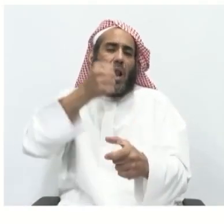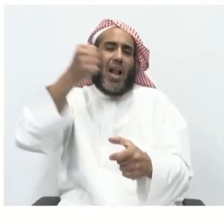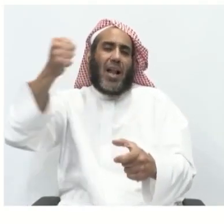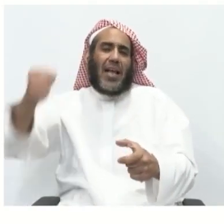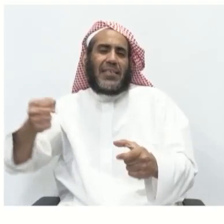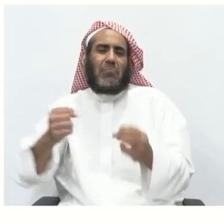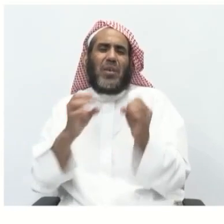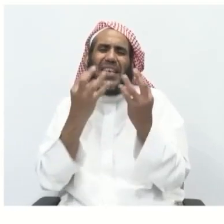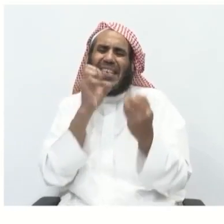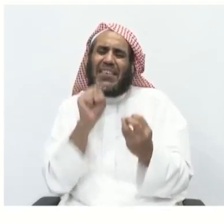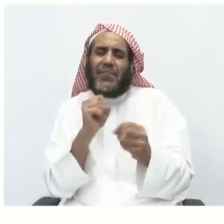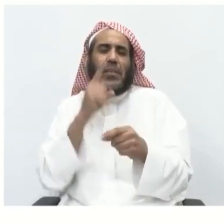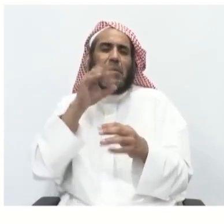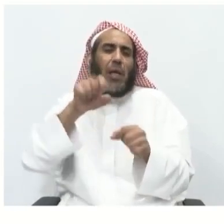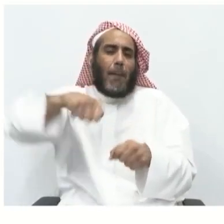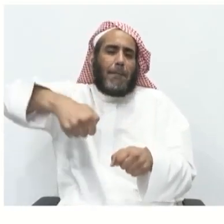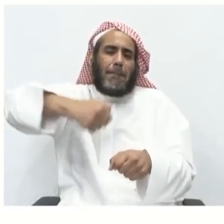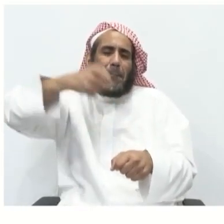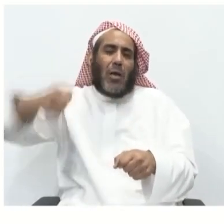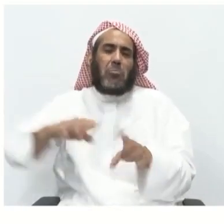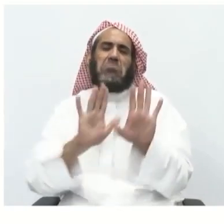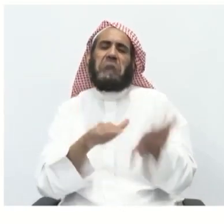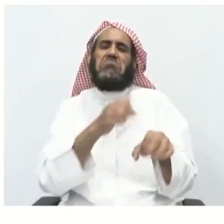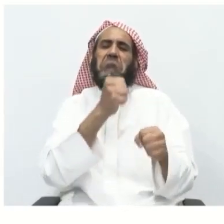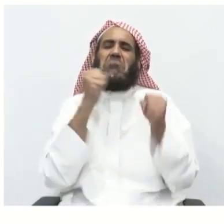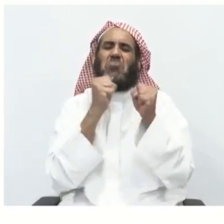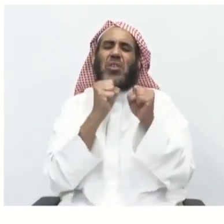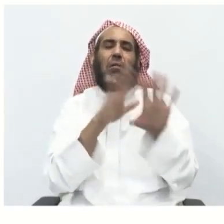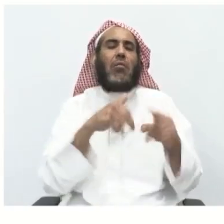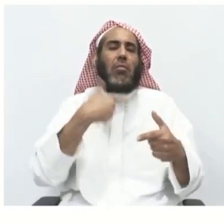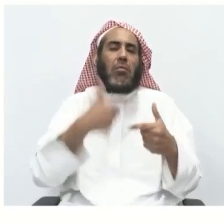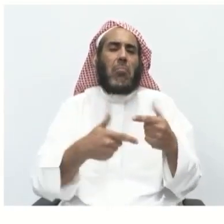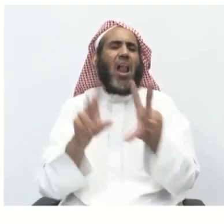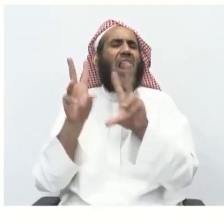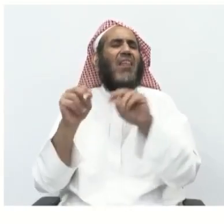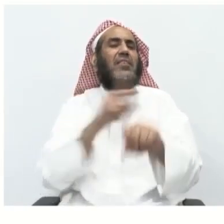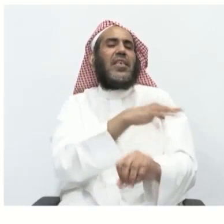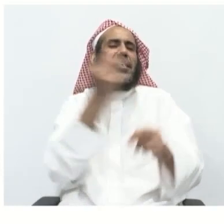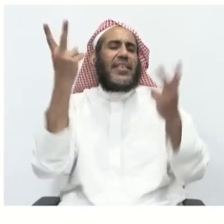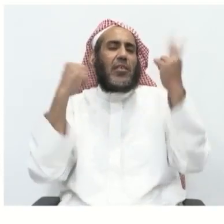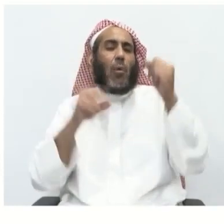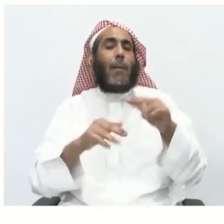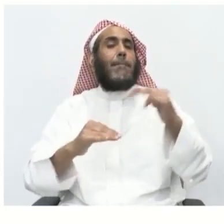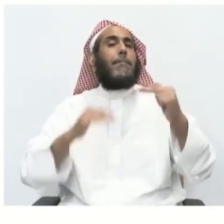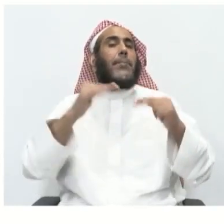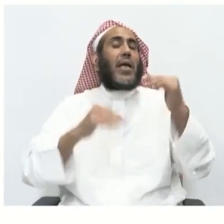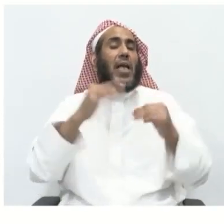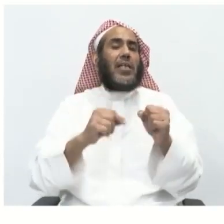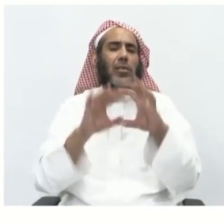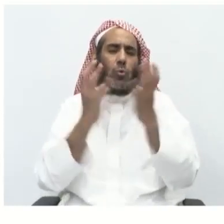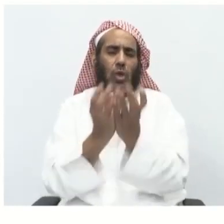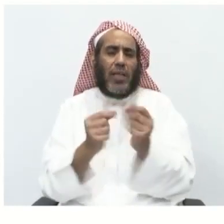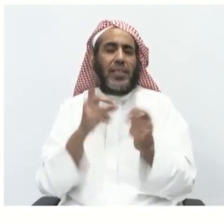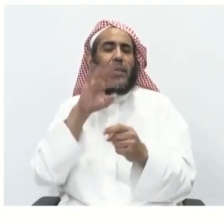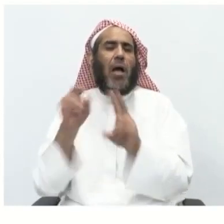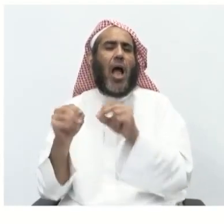بعدما ان يجف النحاس باستخدام الملقط ثم نتركه ويبرد بعد ذلك نفس التجربه الاولى سنقوم بقياس كتله الكاس مع